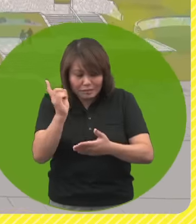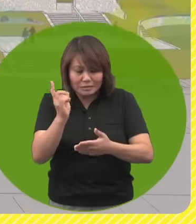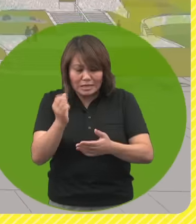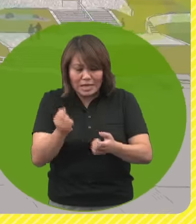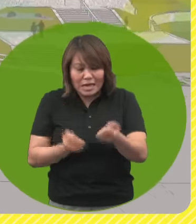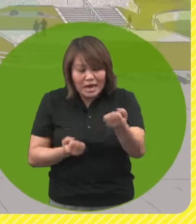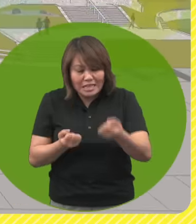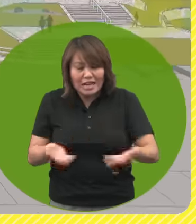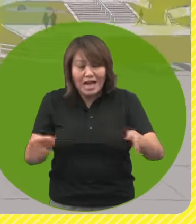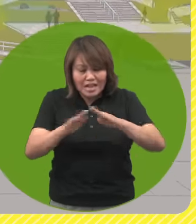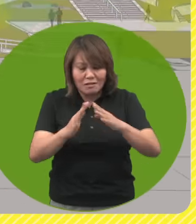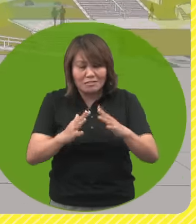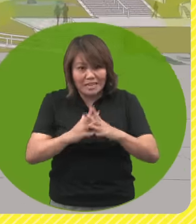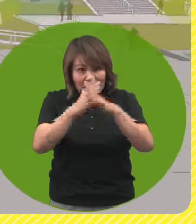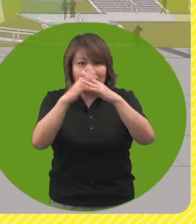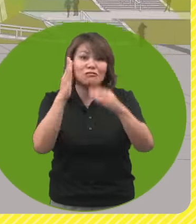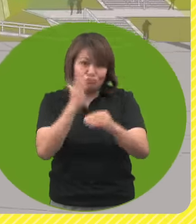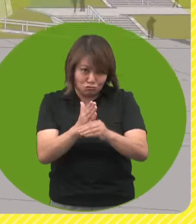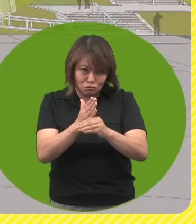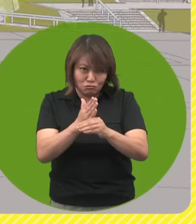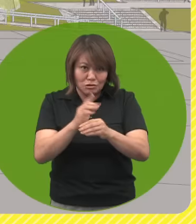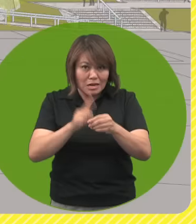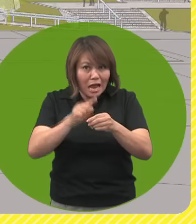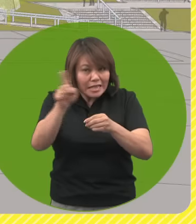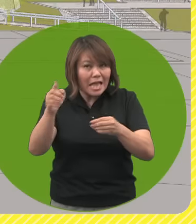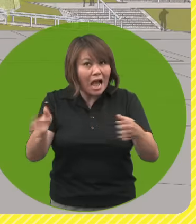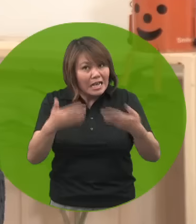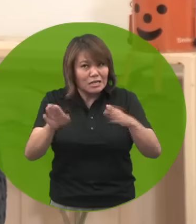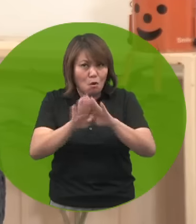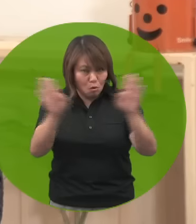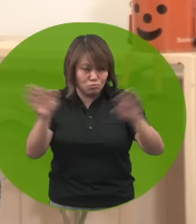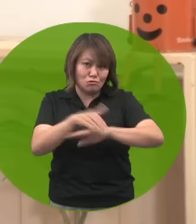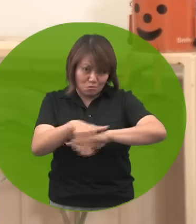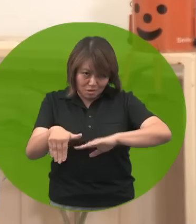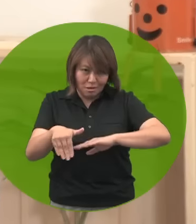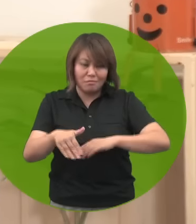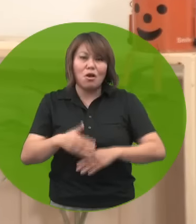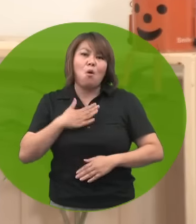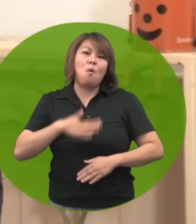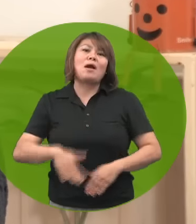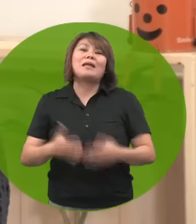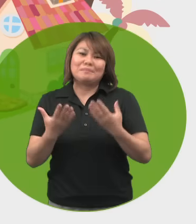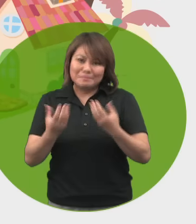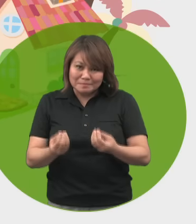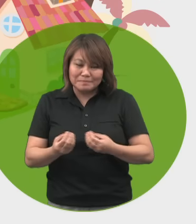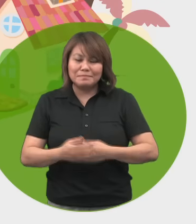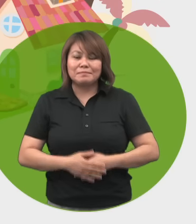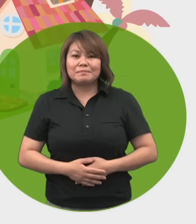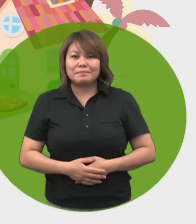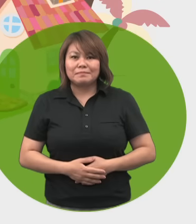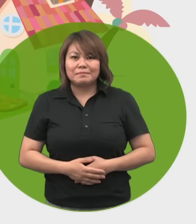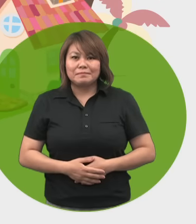建設中でして、来年秋頃のオープンを予定しています。 はい、わかりました。